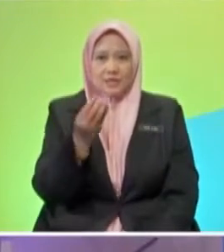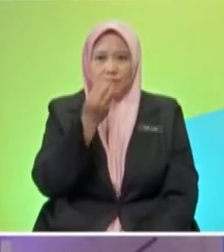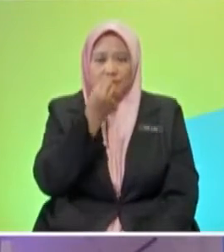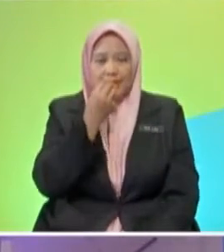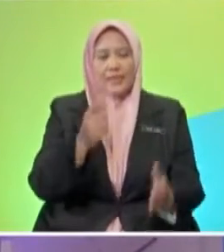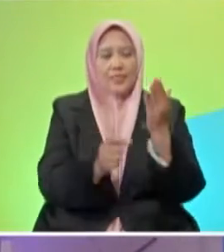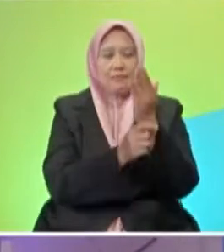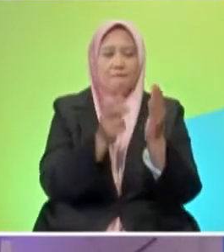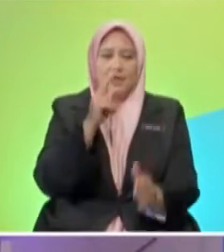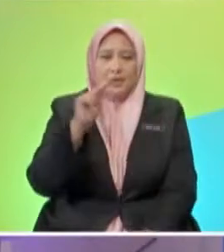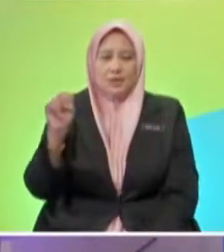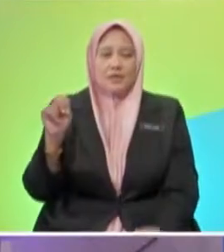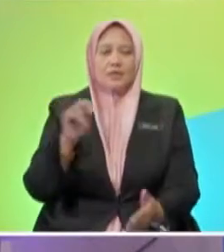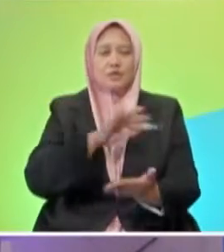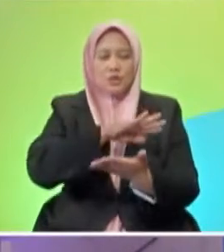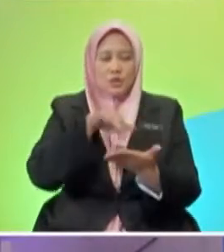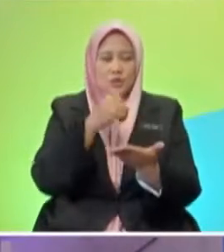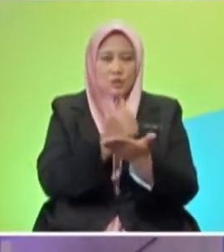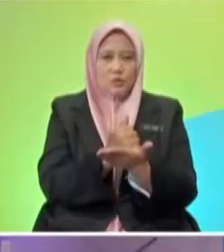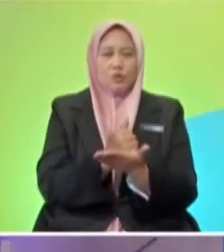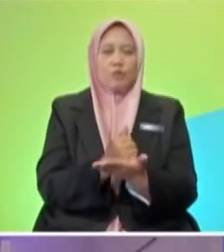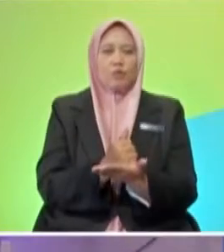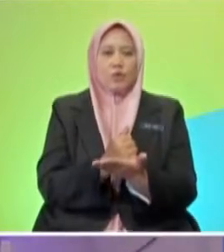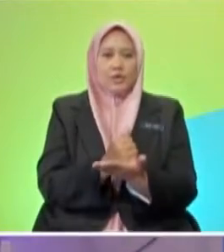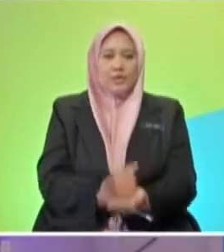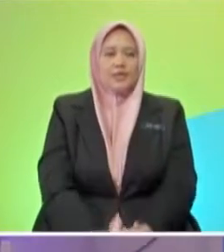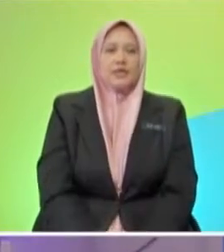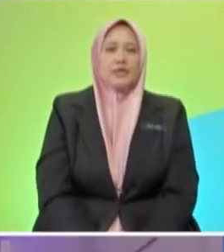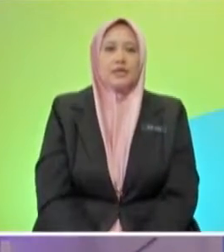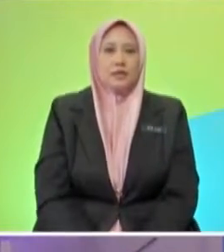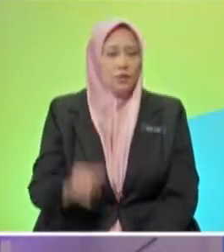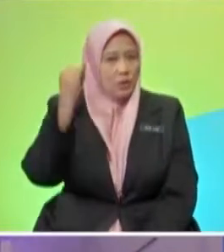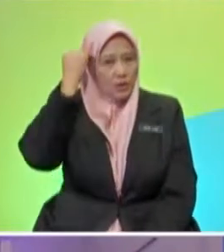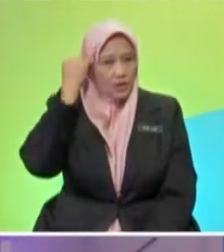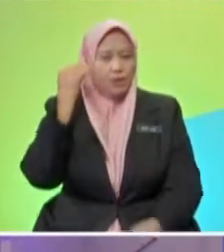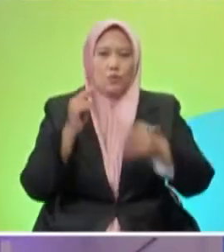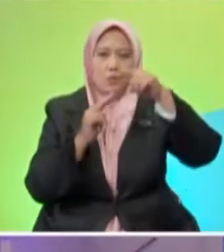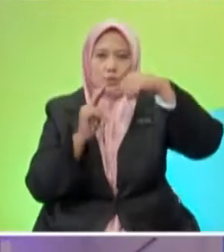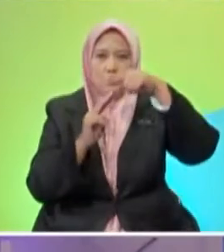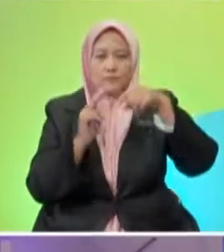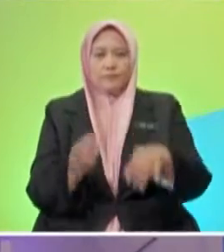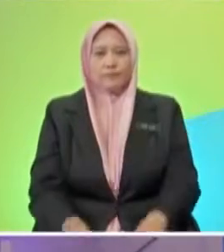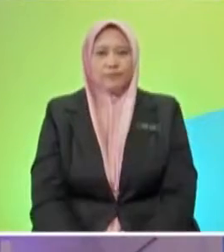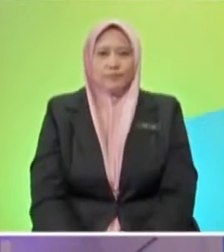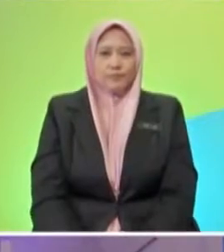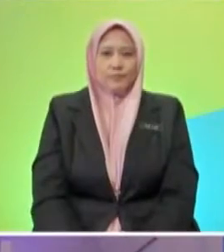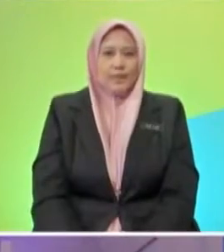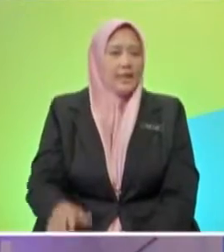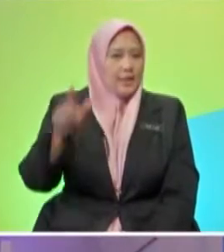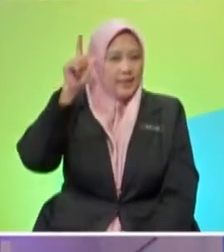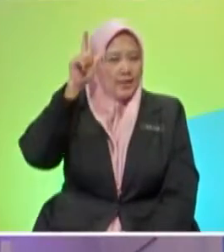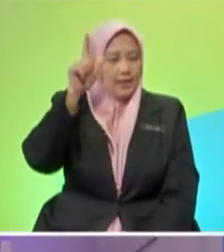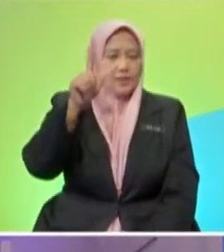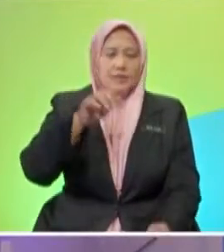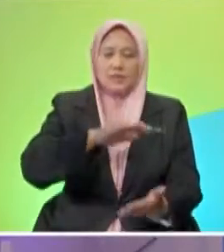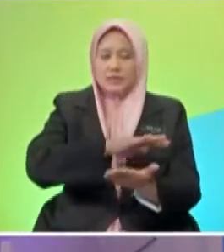ide utama untuk perenggan 5 jadi kita lihat dari Thohir seluruh hai oh ide utama